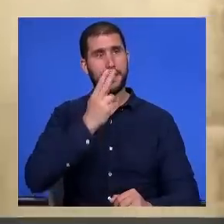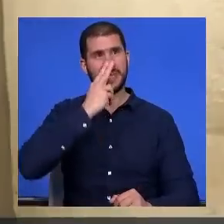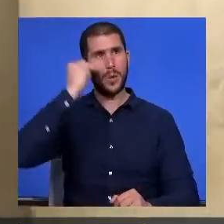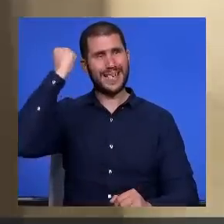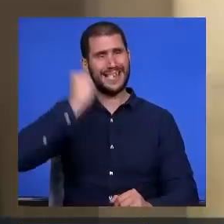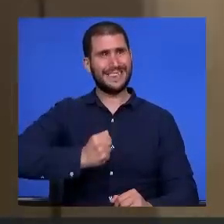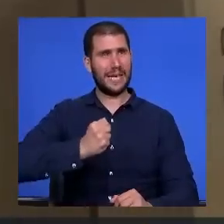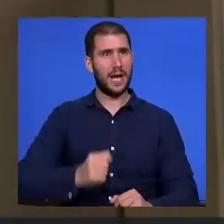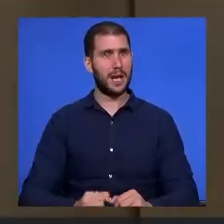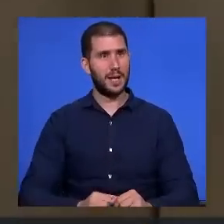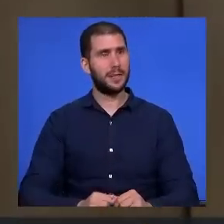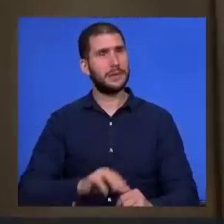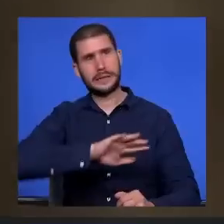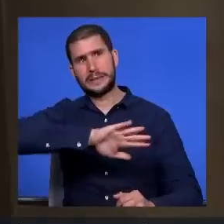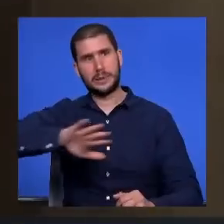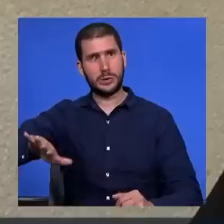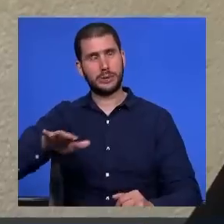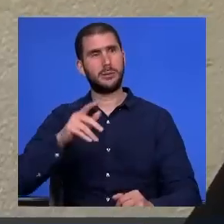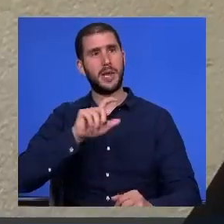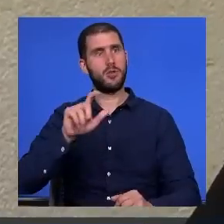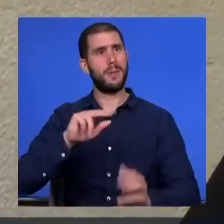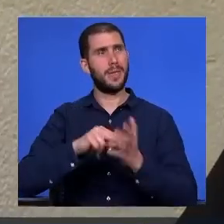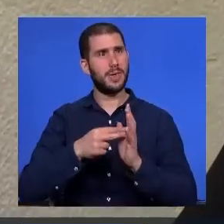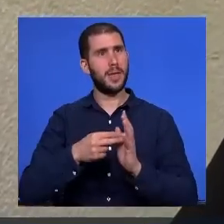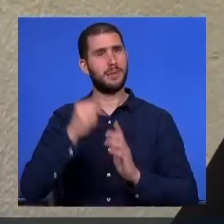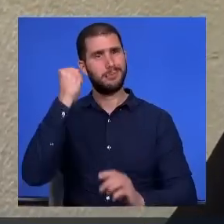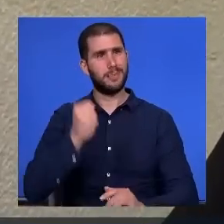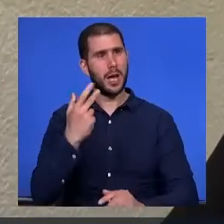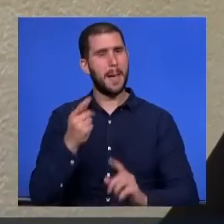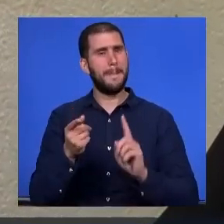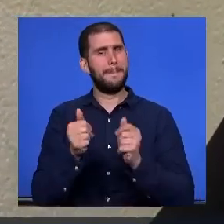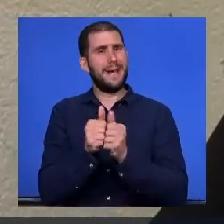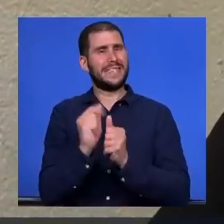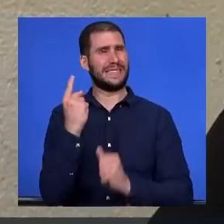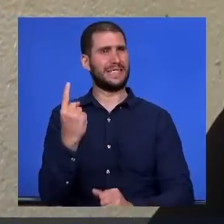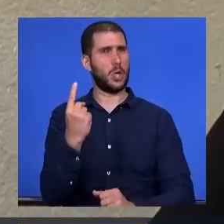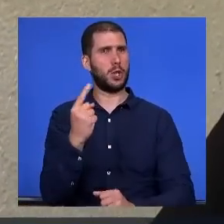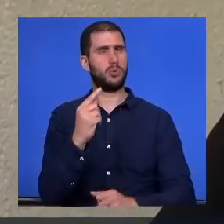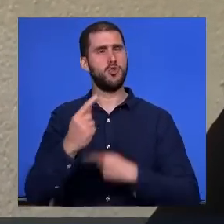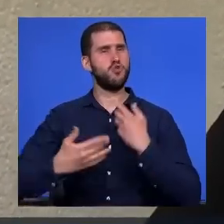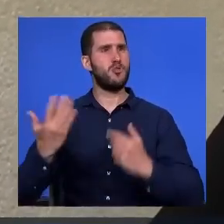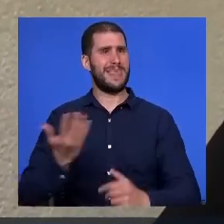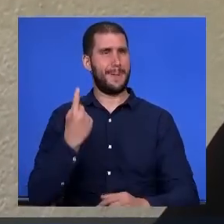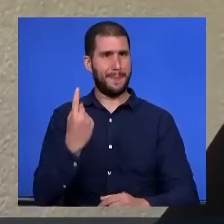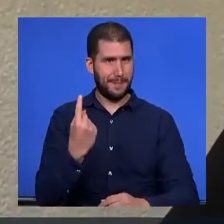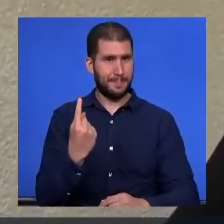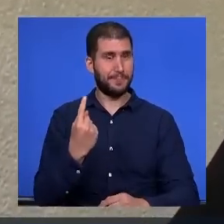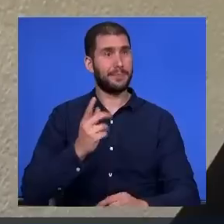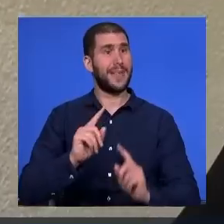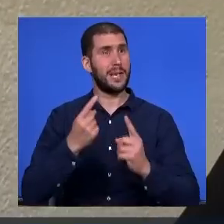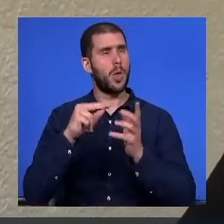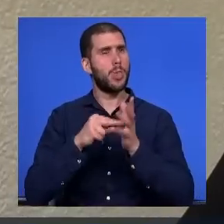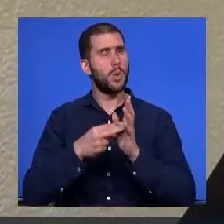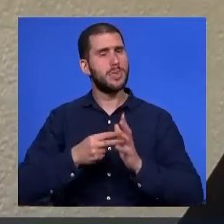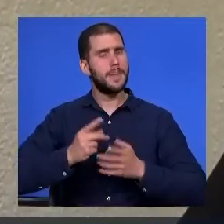רצח. נאשם תכנן להמית את מי שהייתה בת זוגו במשך שנים ארוכות. האירוע תוכנן